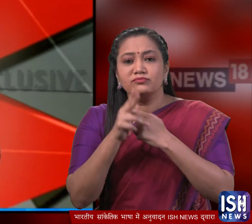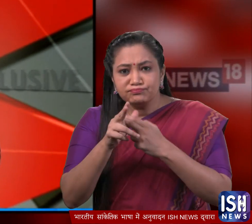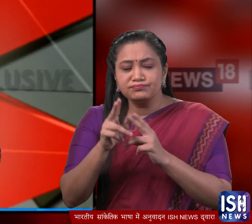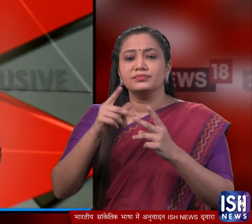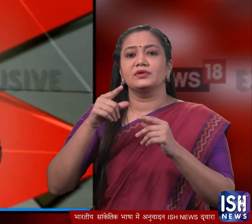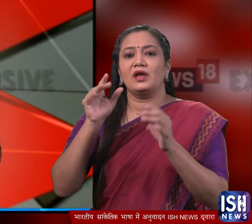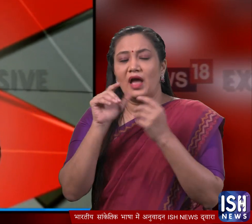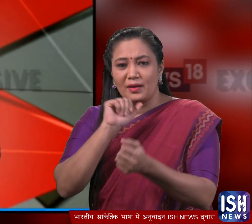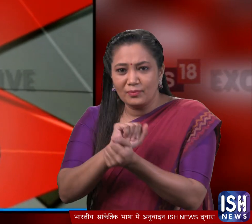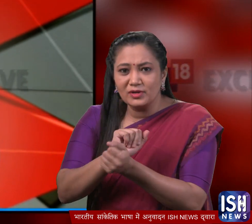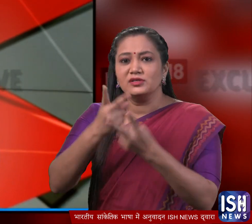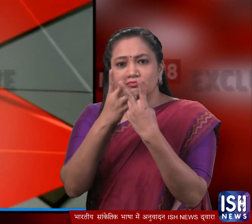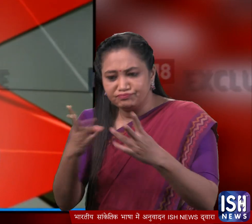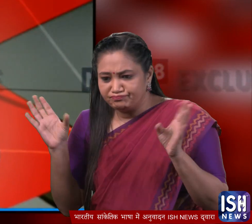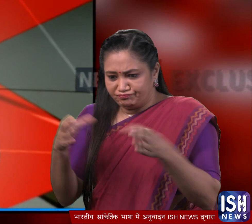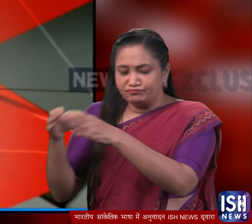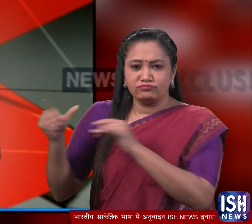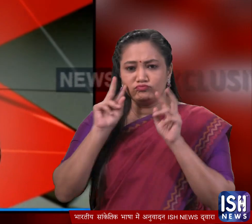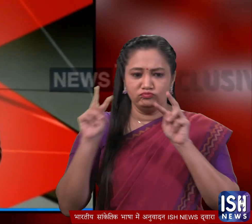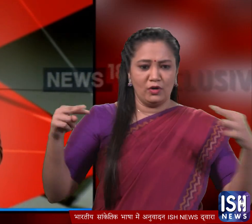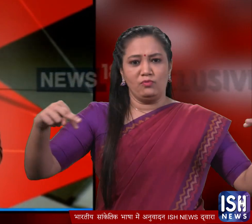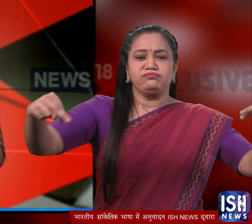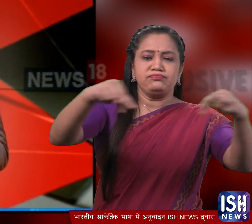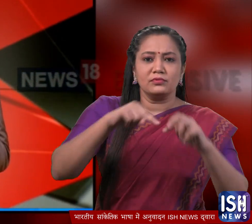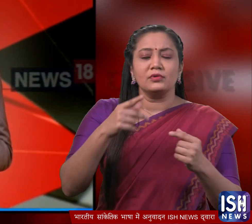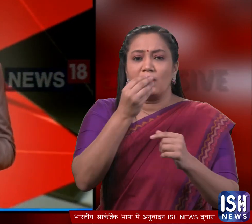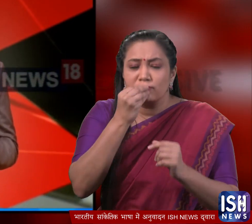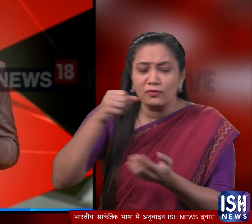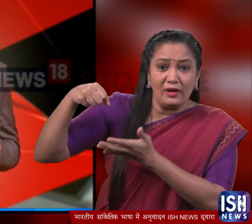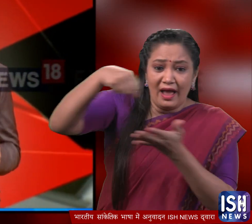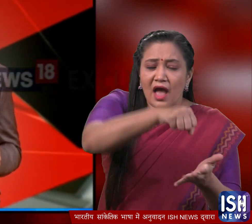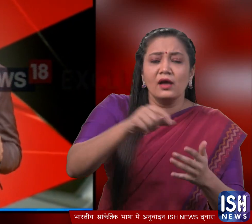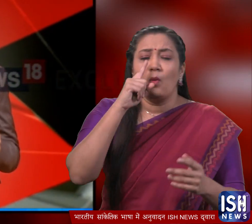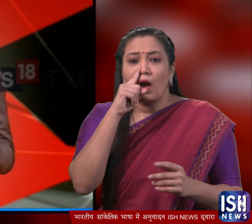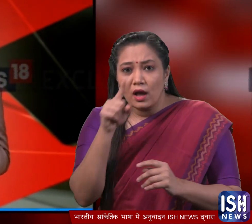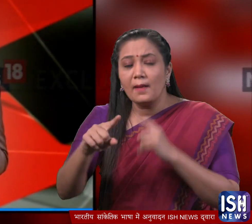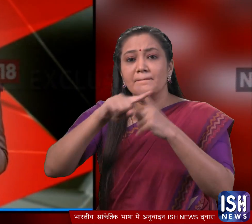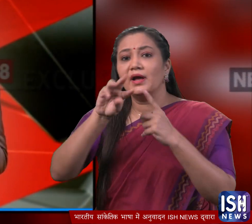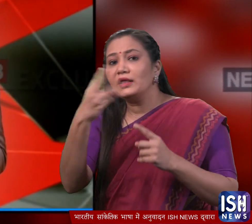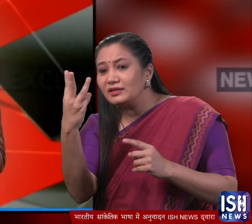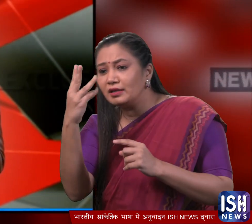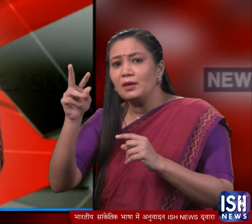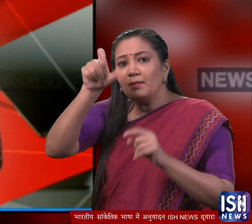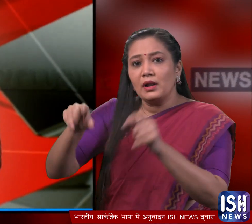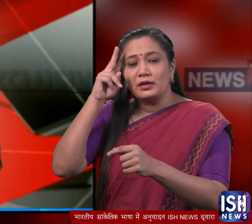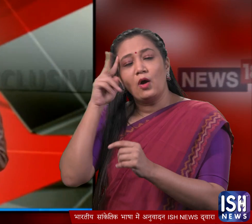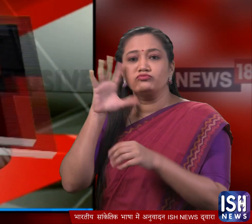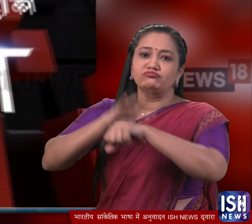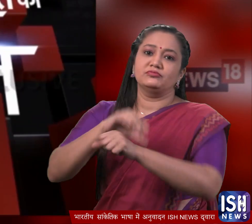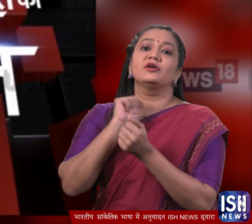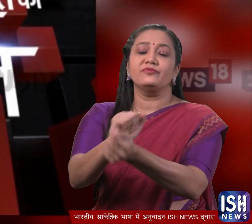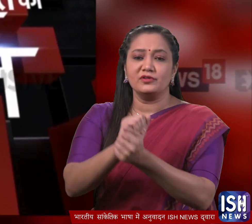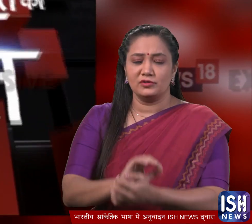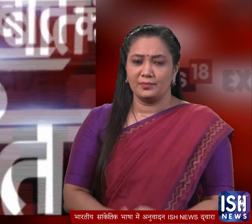सेना, अर्धसैनिक बल और जम्मू कश्मीर पुलिस ने घेर लिया है, जिन तक राशन पहुंचाने के शक में एक महिला समेत 3 संदिग्धों को हिरासत में लिया